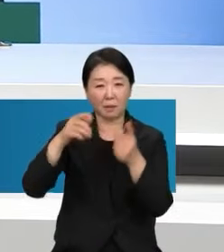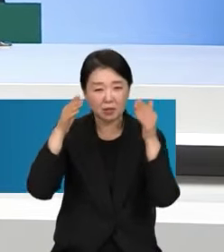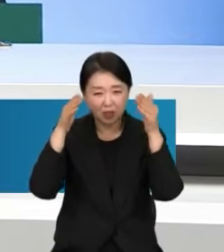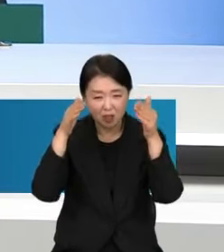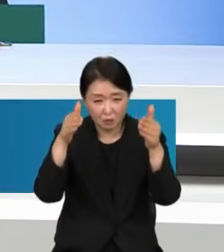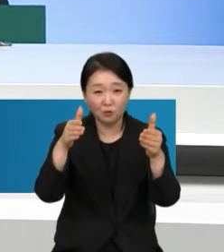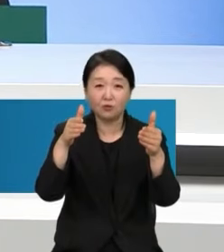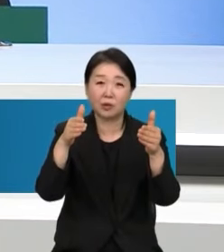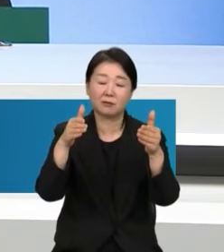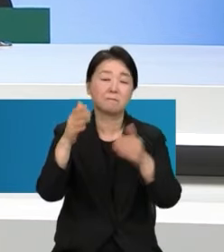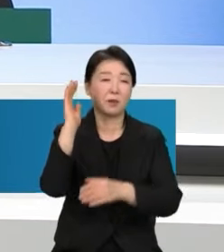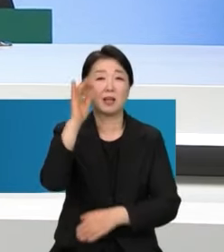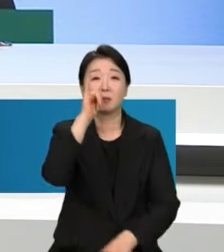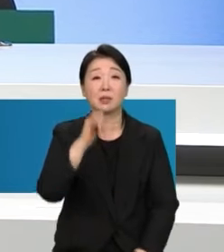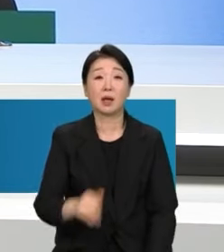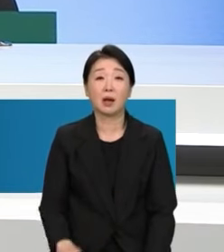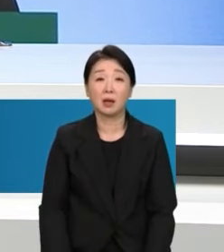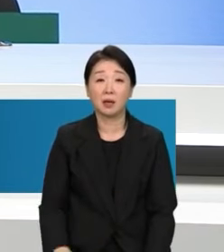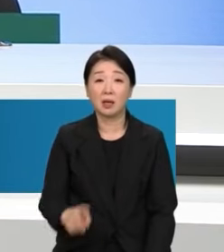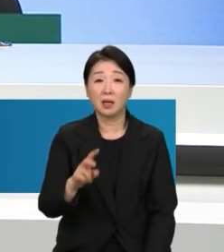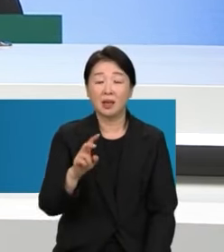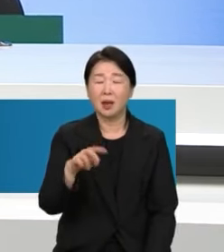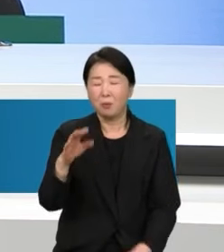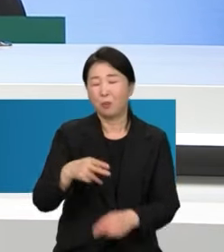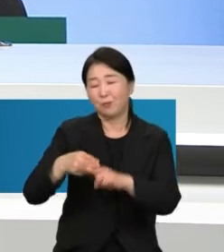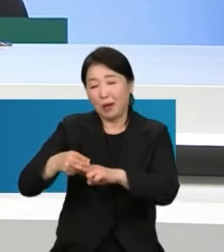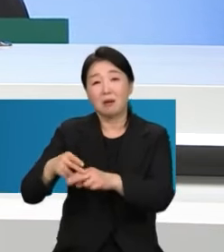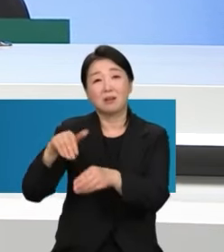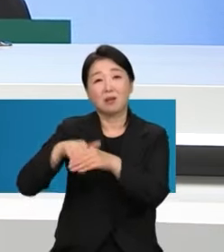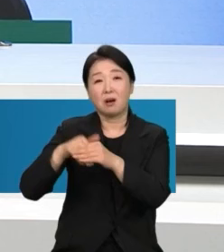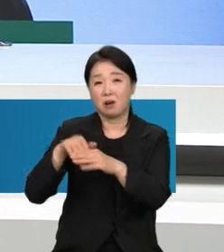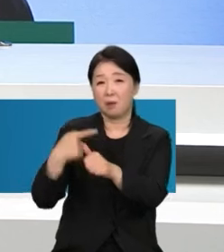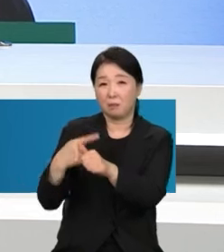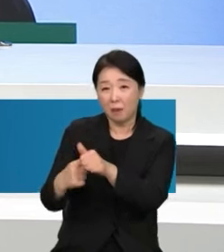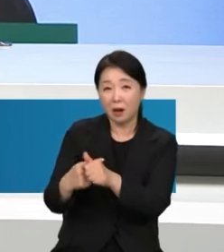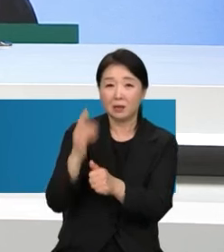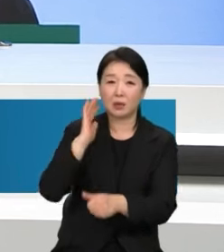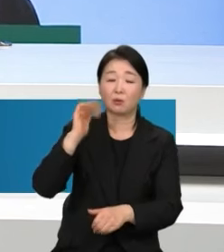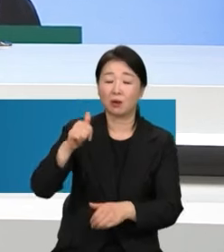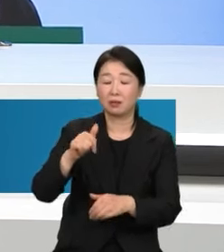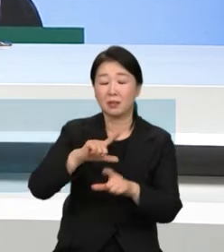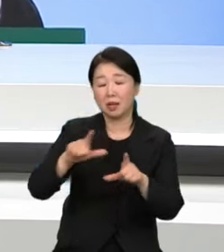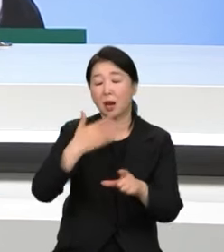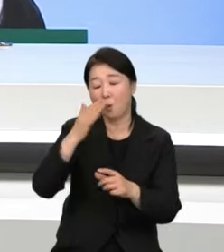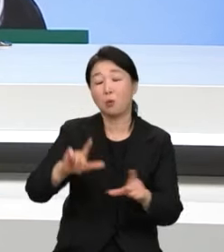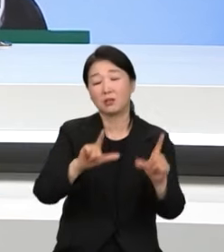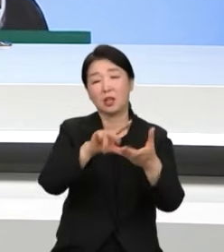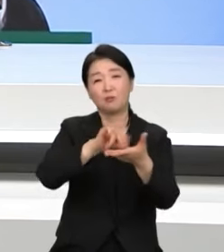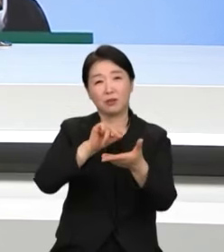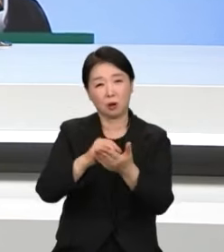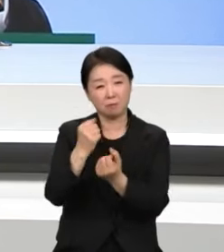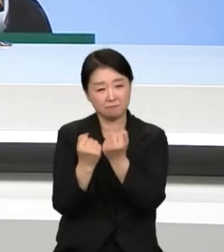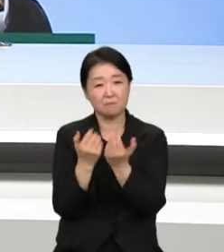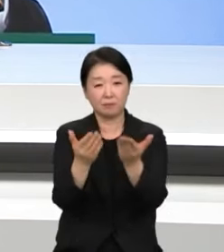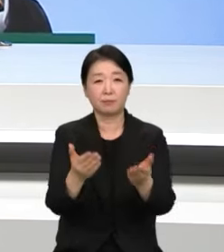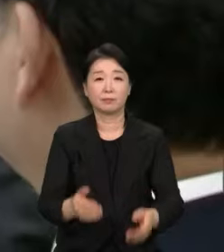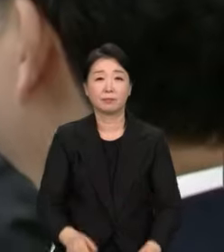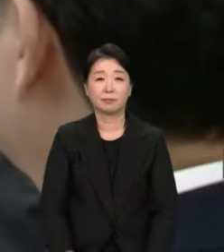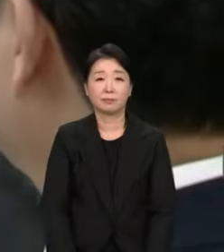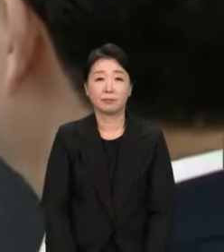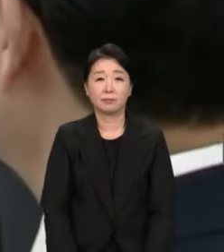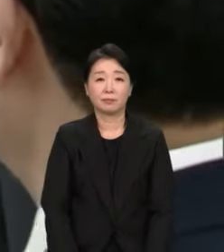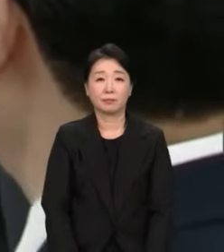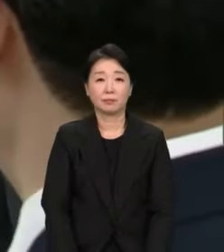집중됐습니다. 야당이 관건선거라며 반발하자 대통령실은 민생행보라고 반박했습니다. 김태영 기자입니다.